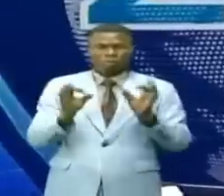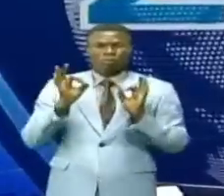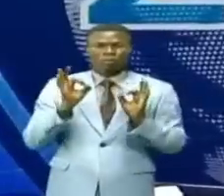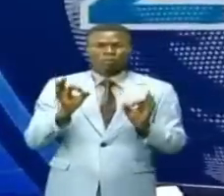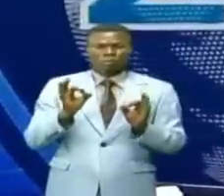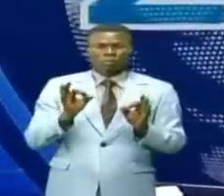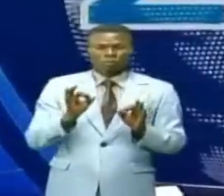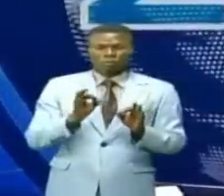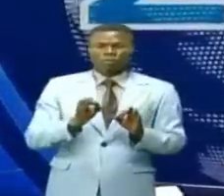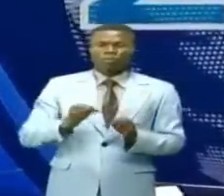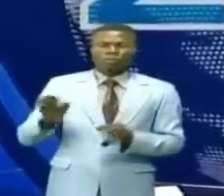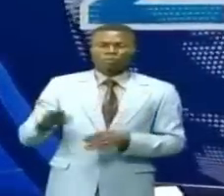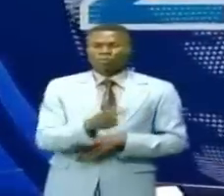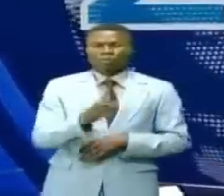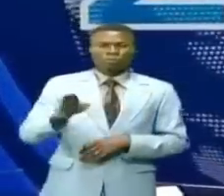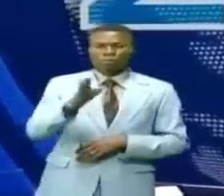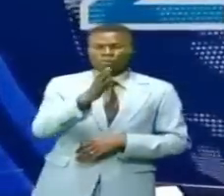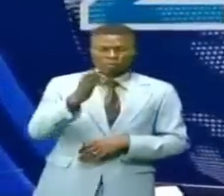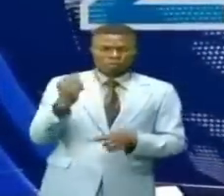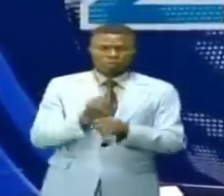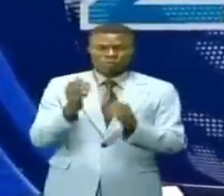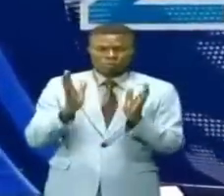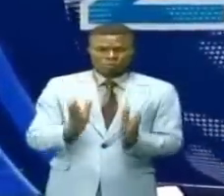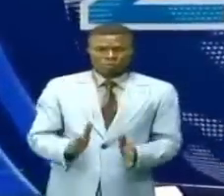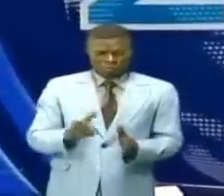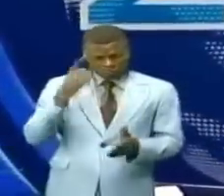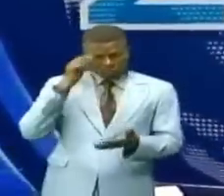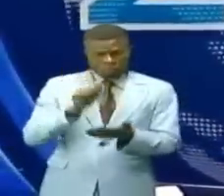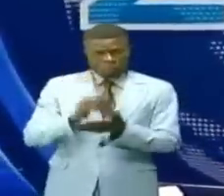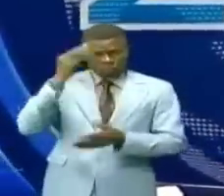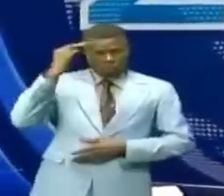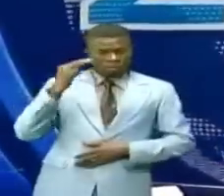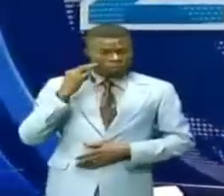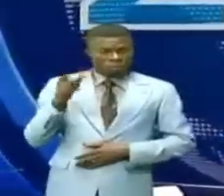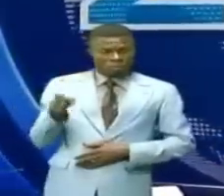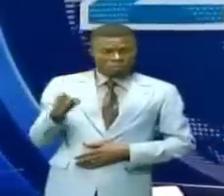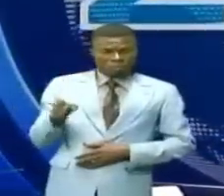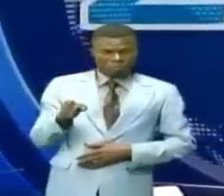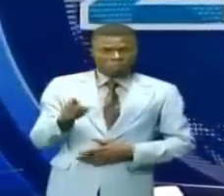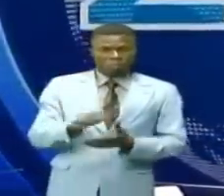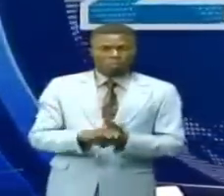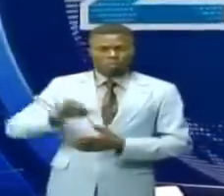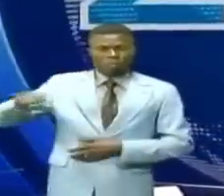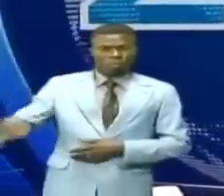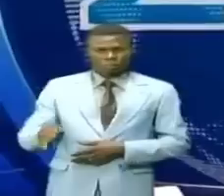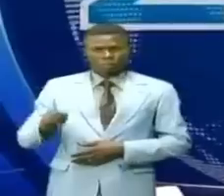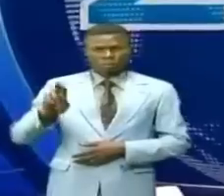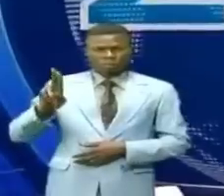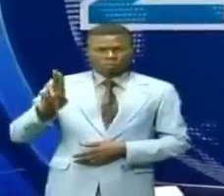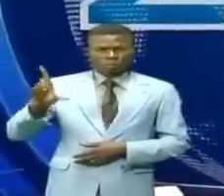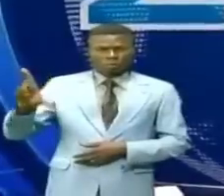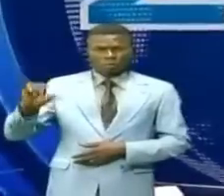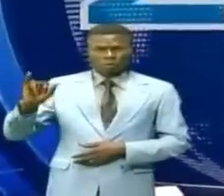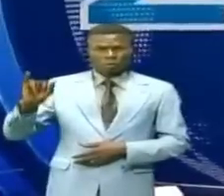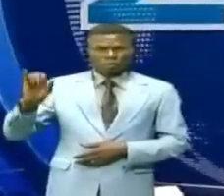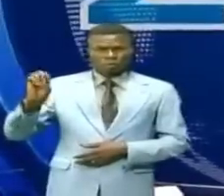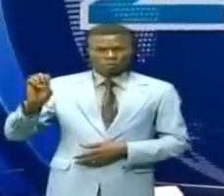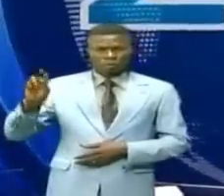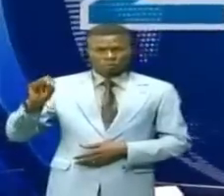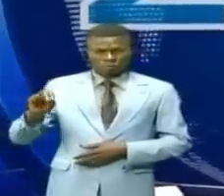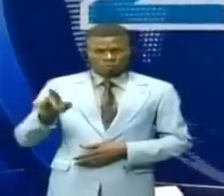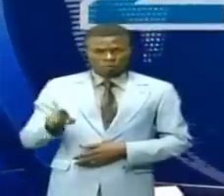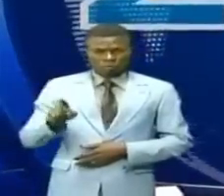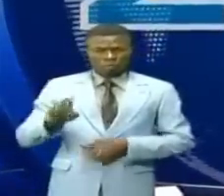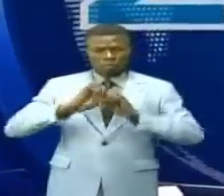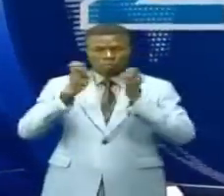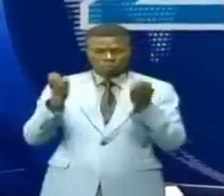pour la mobilité de son personnel. Pour ce faire, le ministre de tutelle Julien Paloukou et le président de la firme Servex International